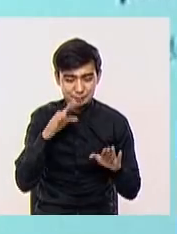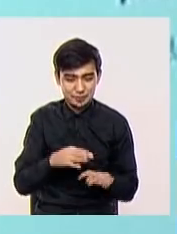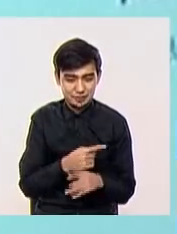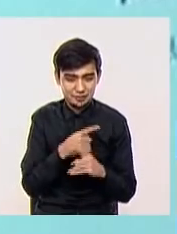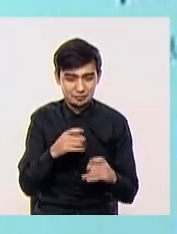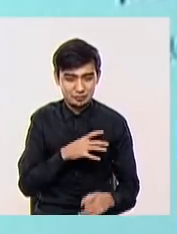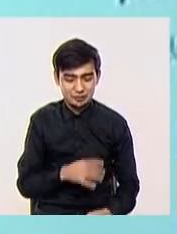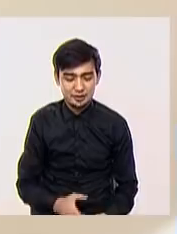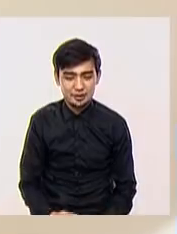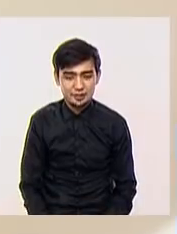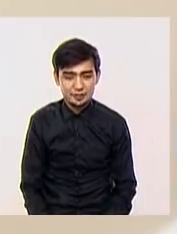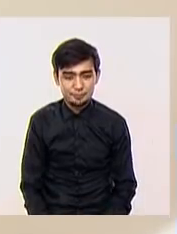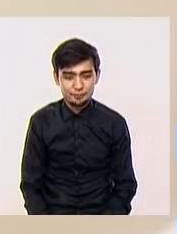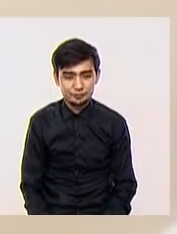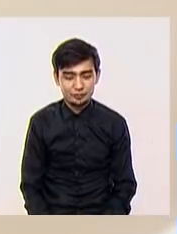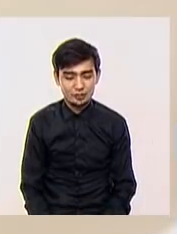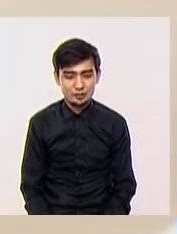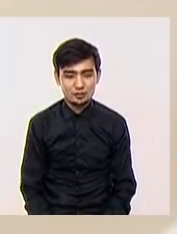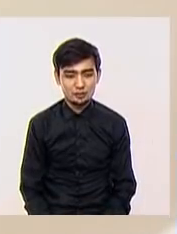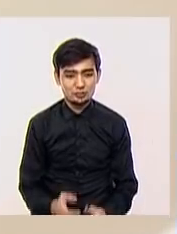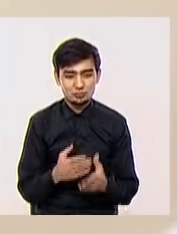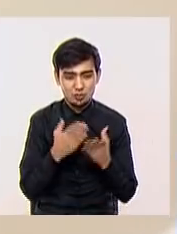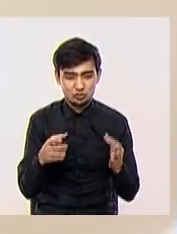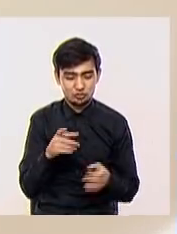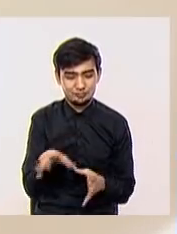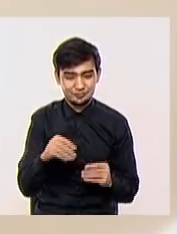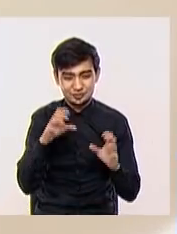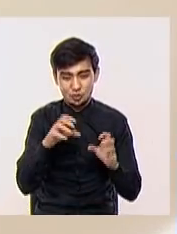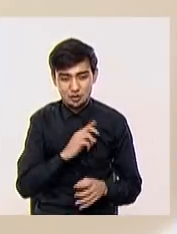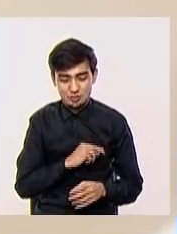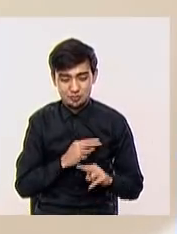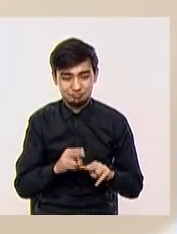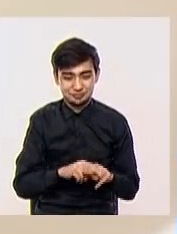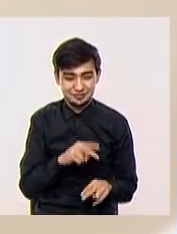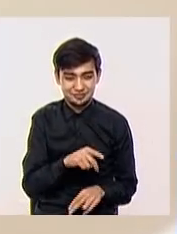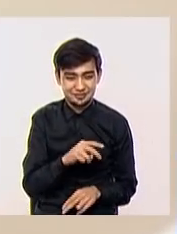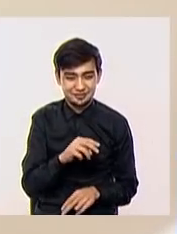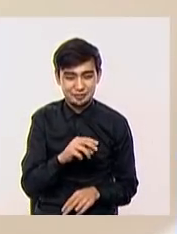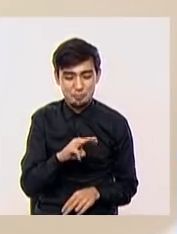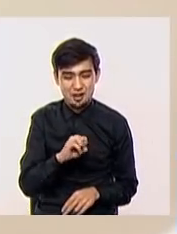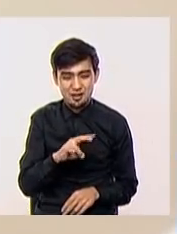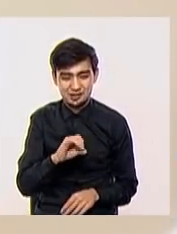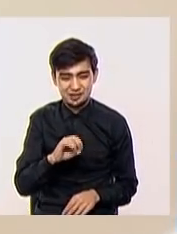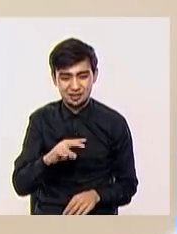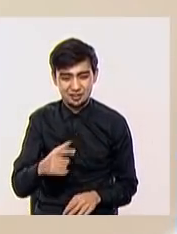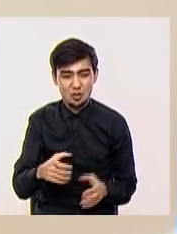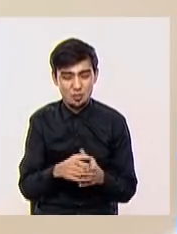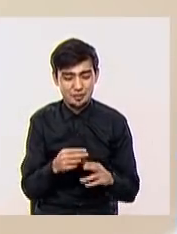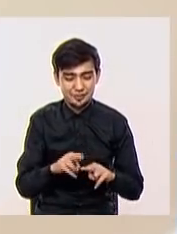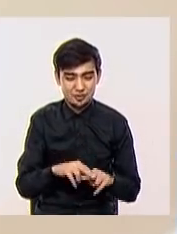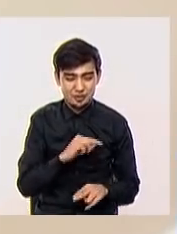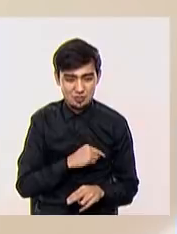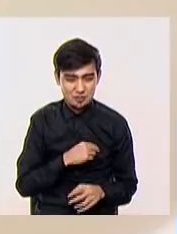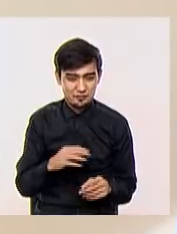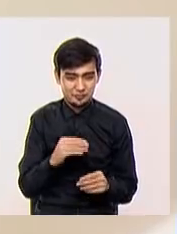ассоциации. Большинство из всех легальных майнеров, они все функционируют вне изношенных сетей, они функционируют на сетях